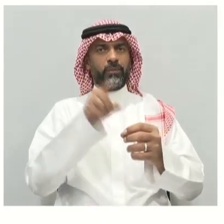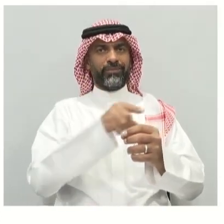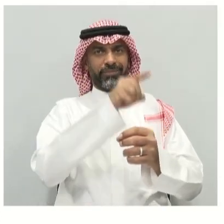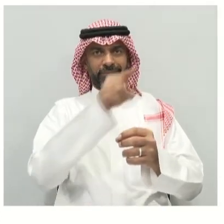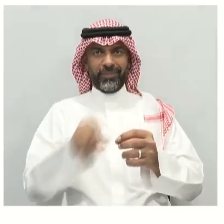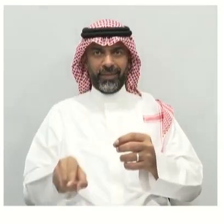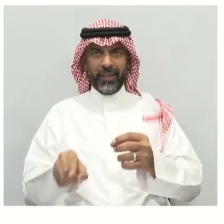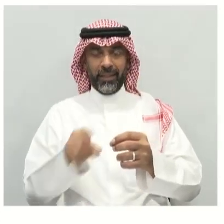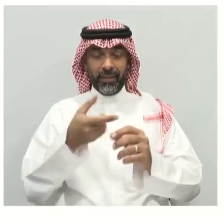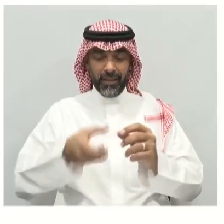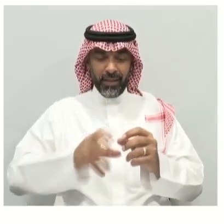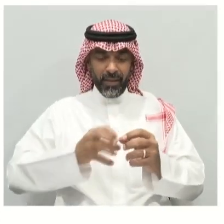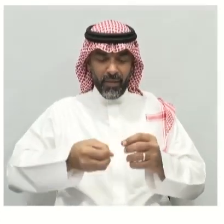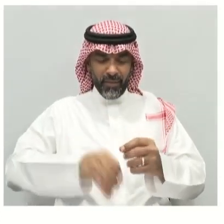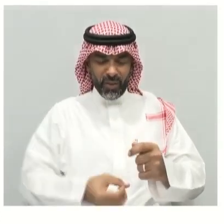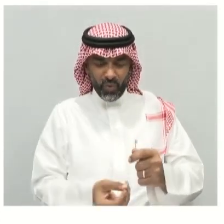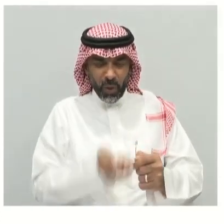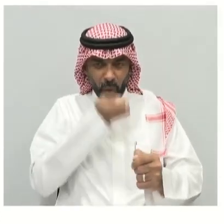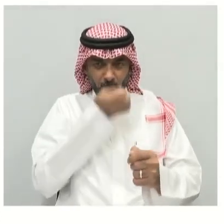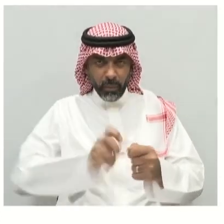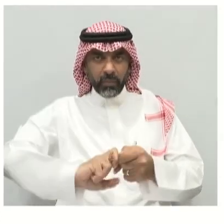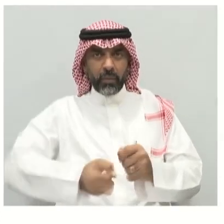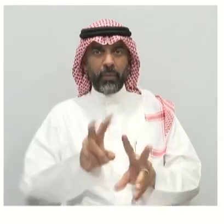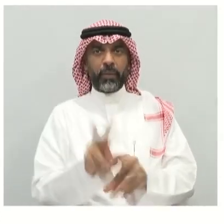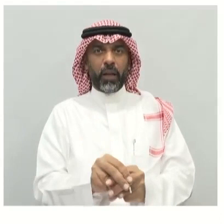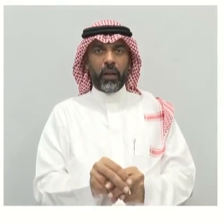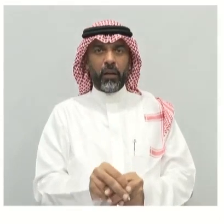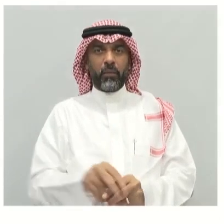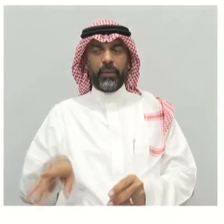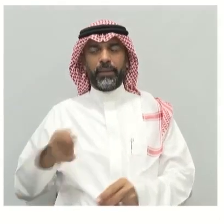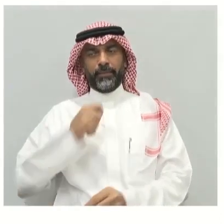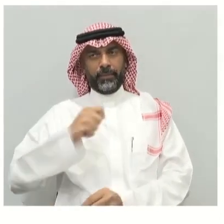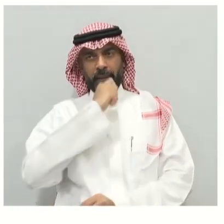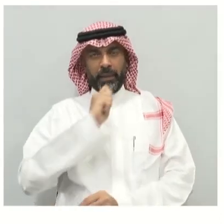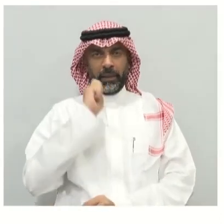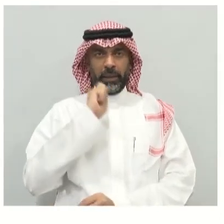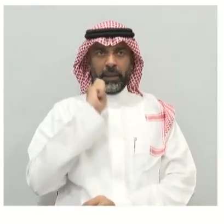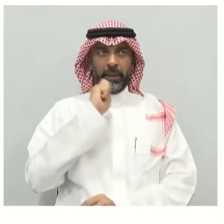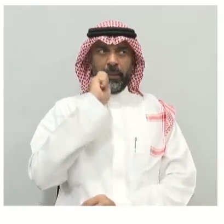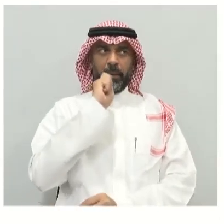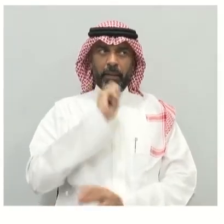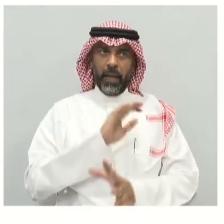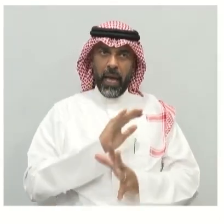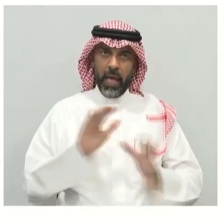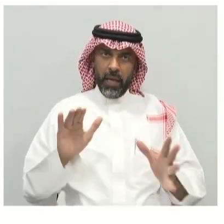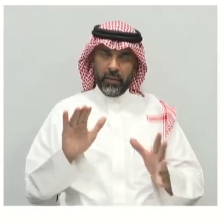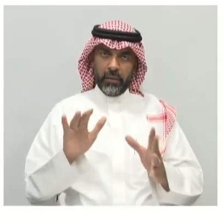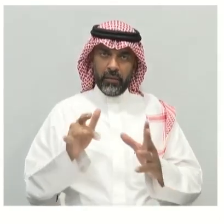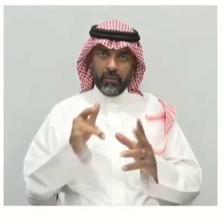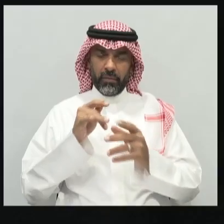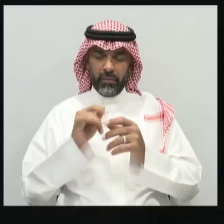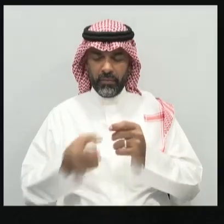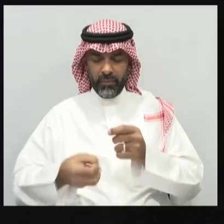احسنتم ونفتحه وقت الاستخدام هذا نسميه ترشيد عشان كده احنا